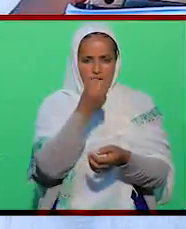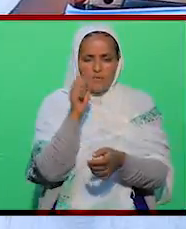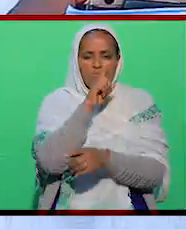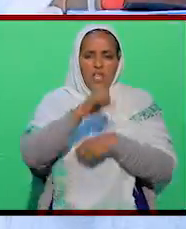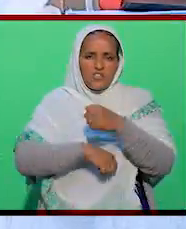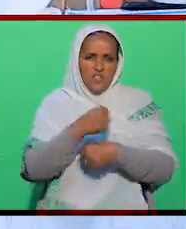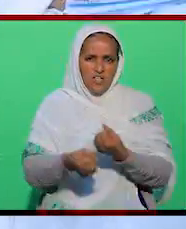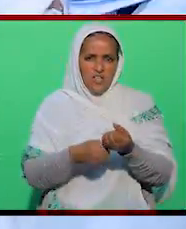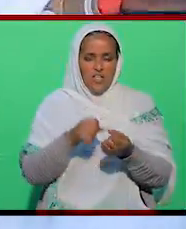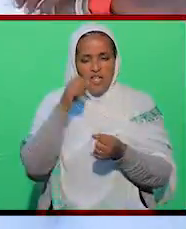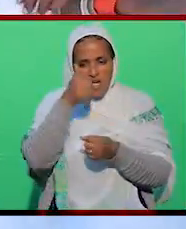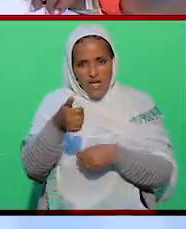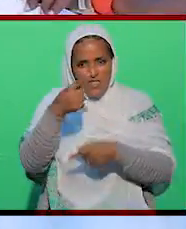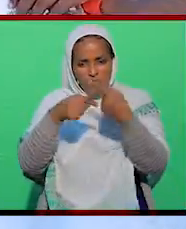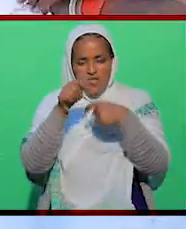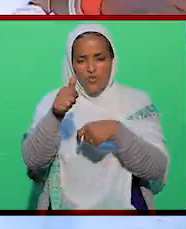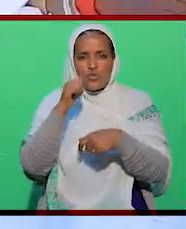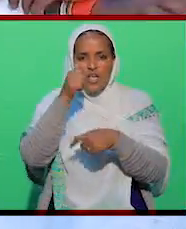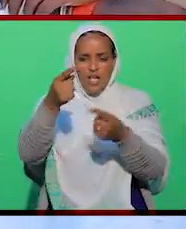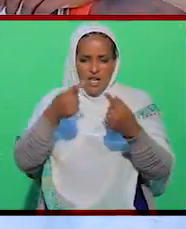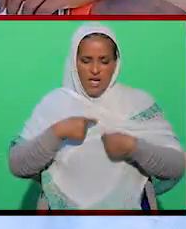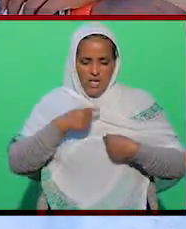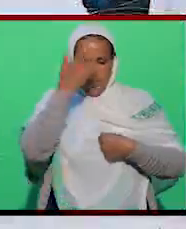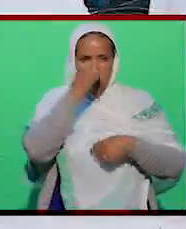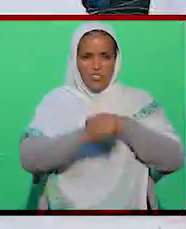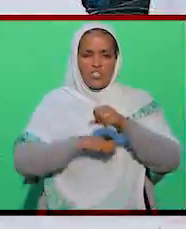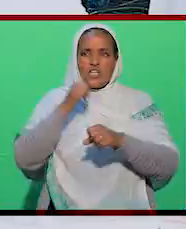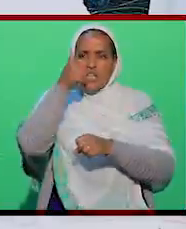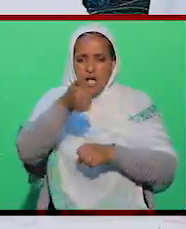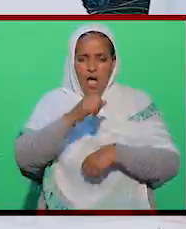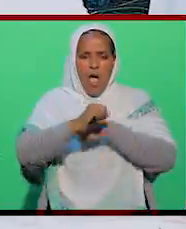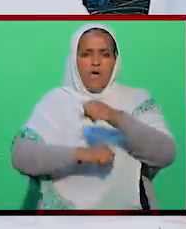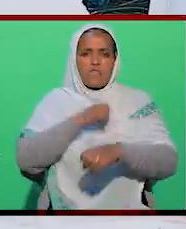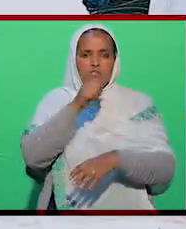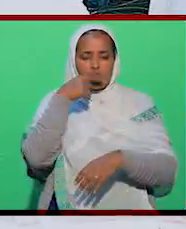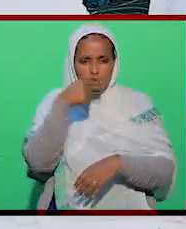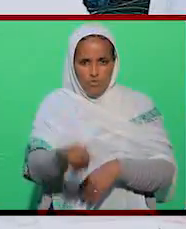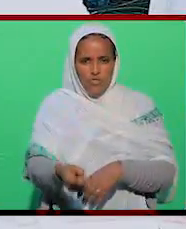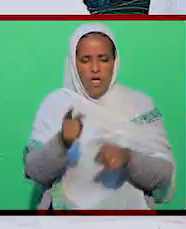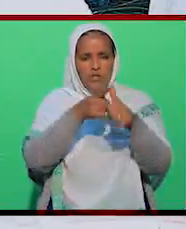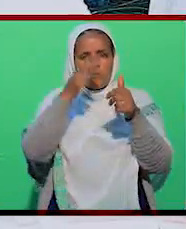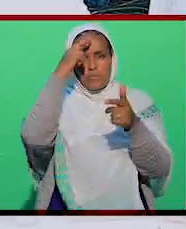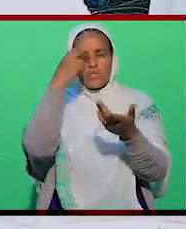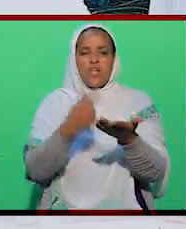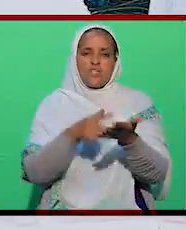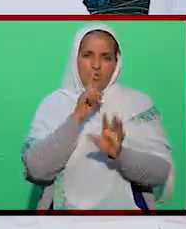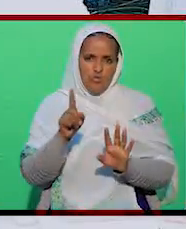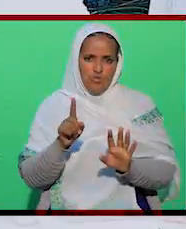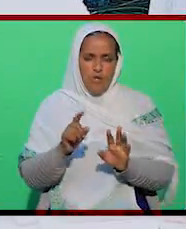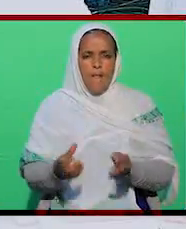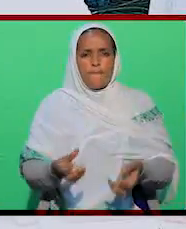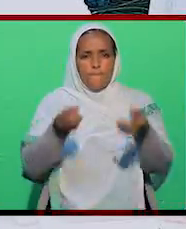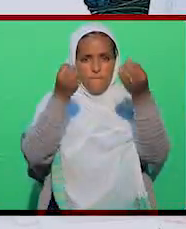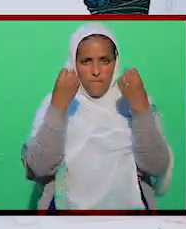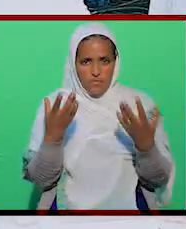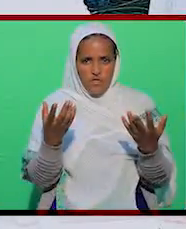የለም እንዴ? ምን አስጨነቀሃል? እና ጊዜው ነገ ሲመጣ ራሱ ነገ ይነግረን ለምን ያስጨንቀናል? ስለ ነገ አትጨነቁ የተባለበት አንዱ ምክንያት ይሄ